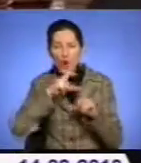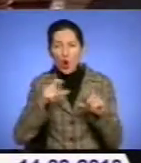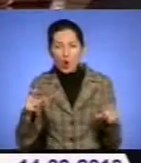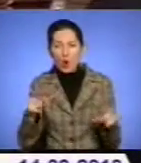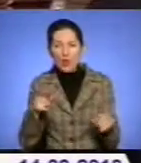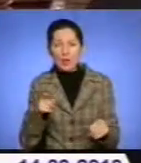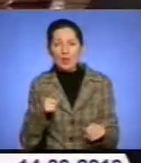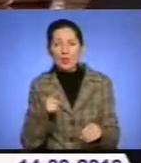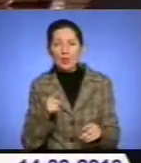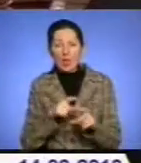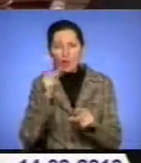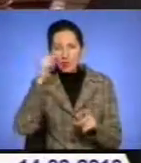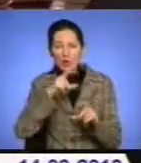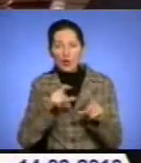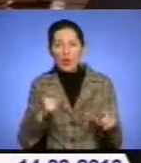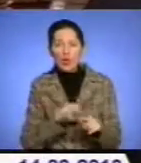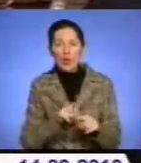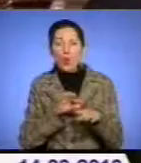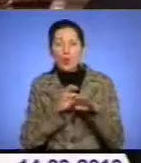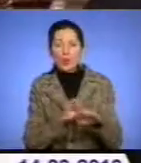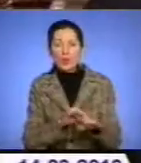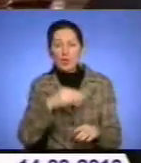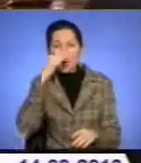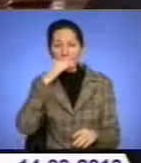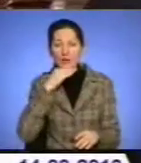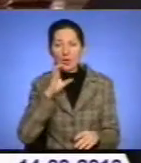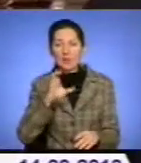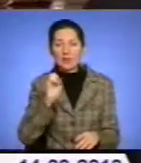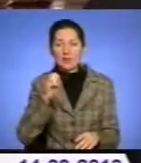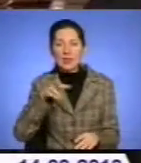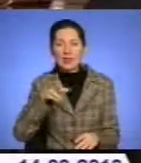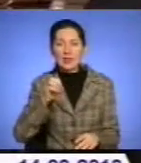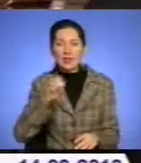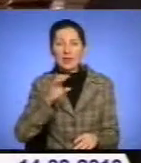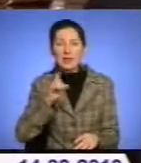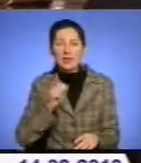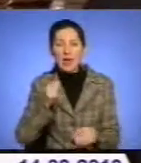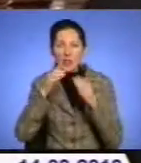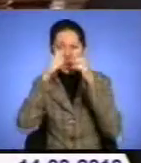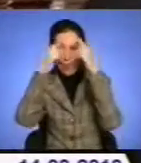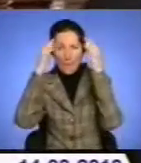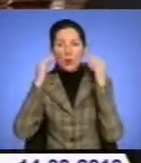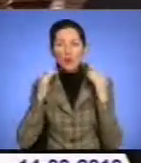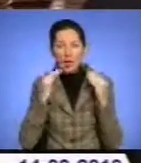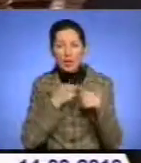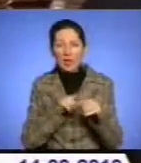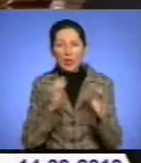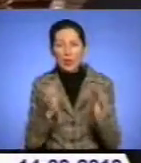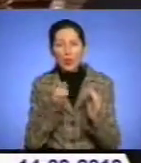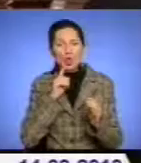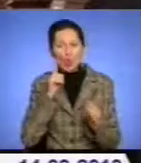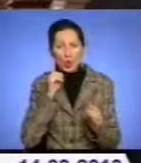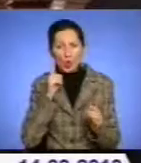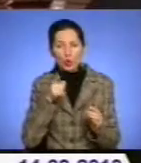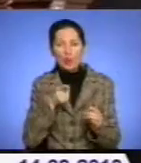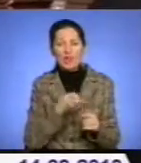яку провадили отці Салезіани, таке монаше згромадження, яке опікується молоддю. І,